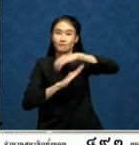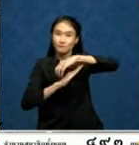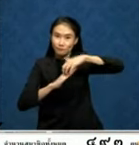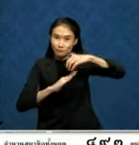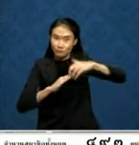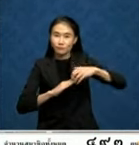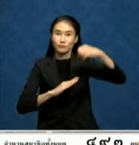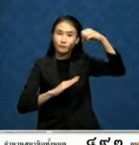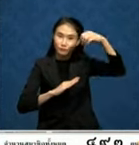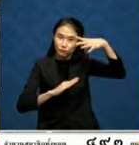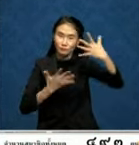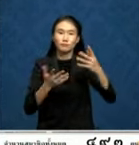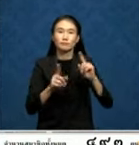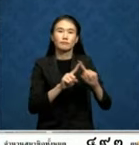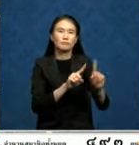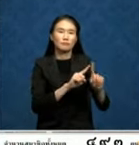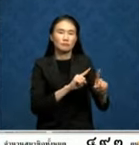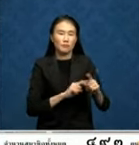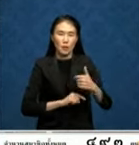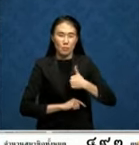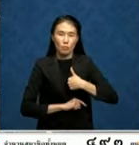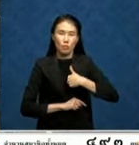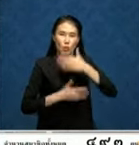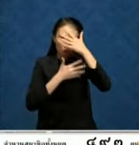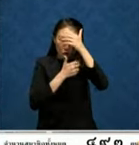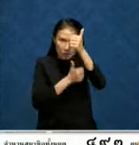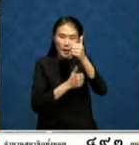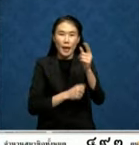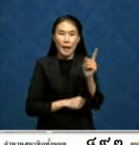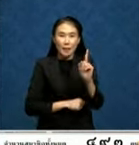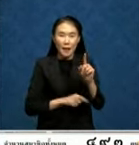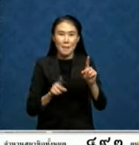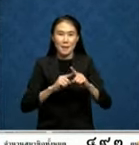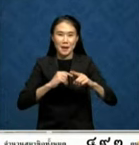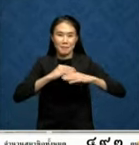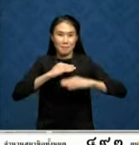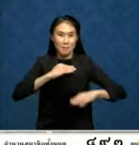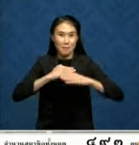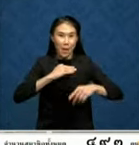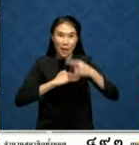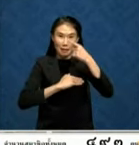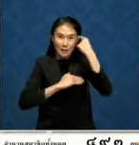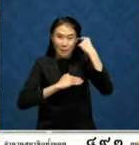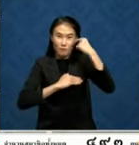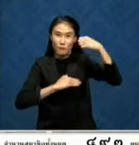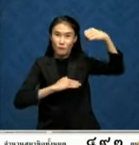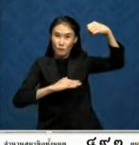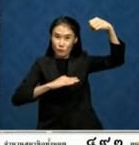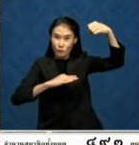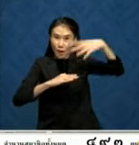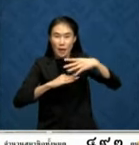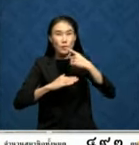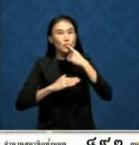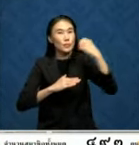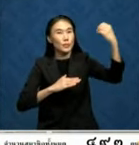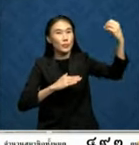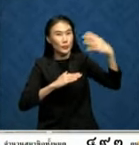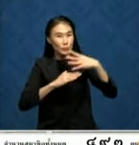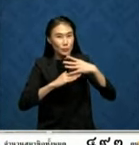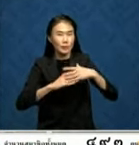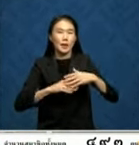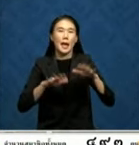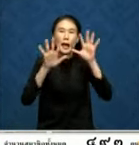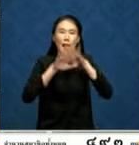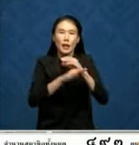ล์โซล่าฟาร์มผมสนใจโซล่ารูฟครับเป็นโซล่ารูฟท็อปที่ติดหลังคาบ้านประชา